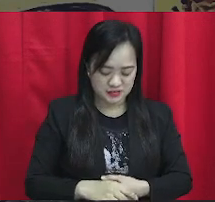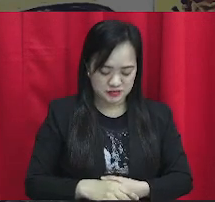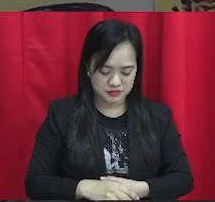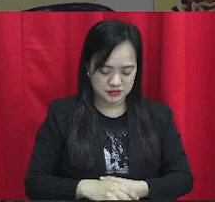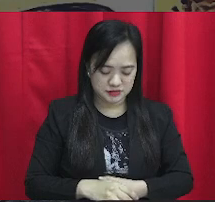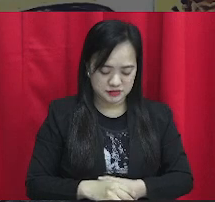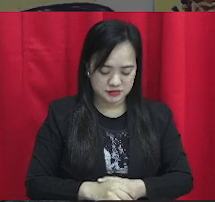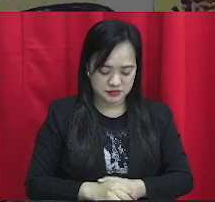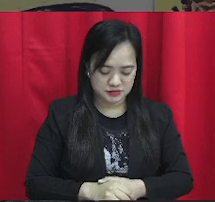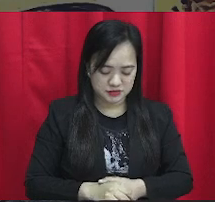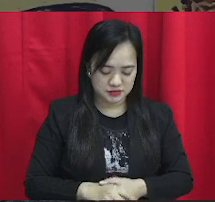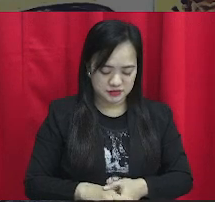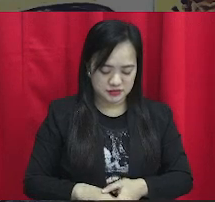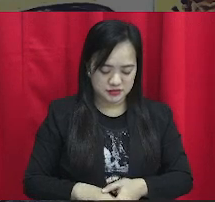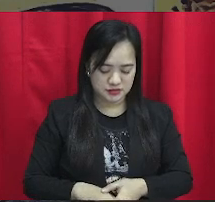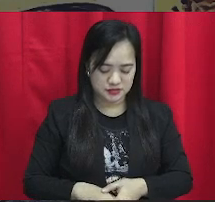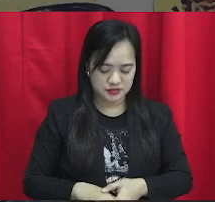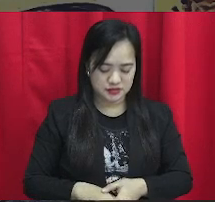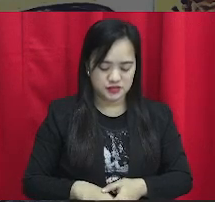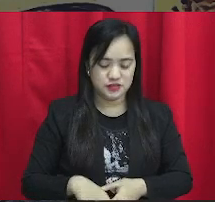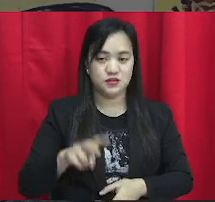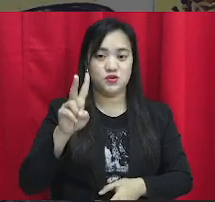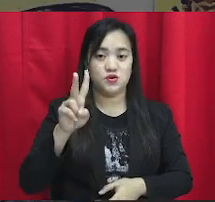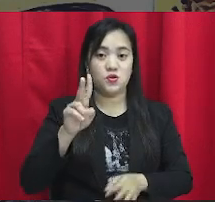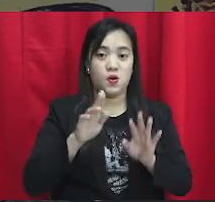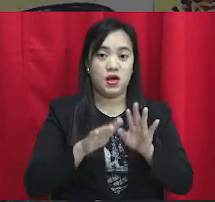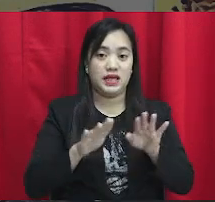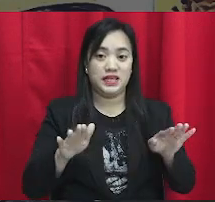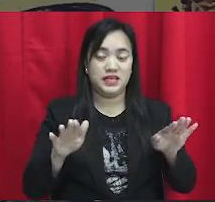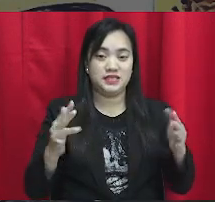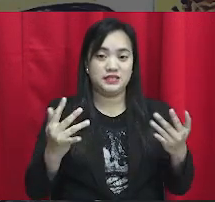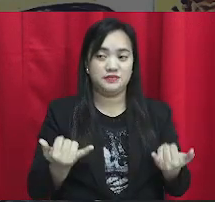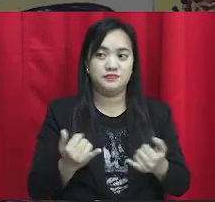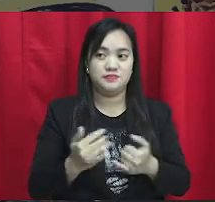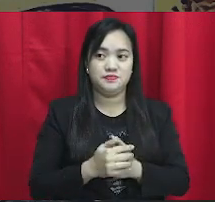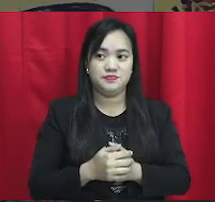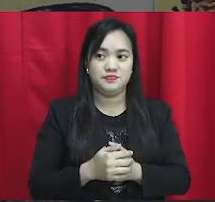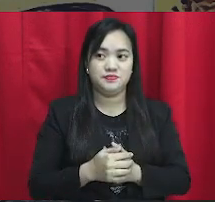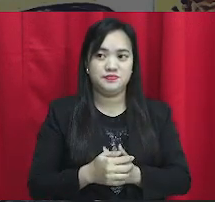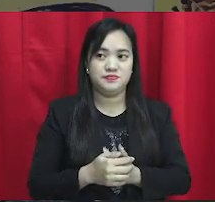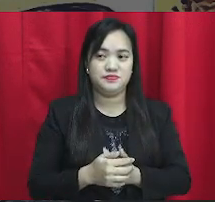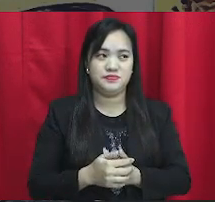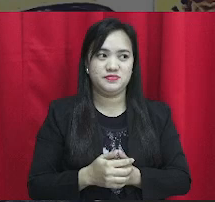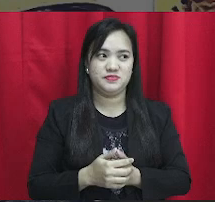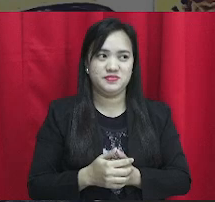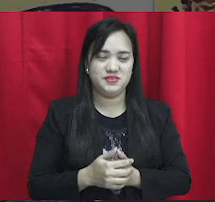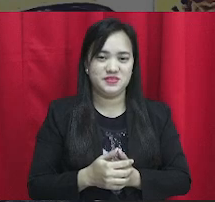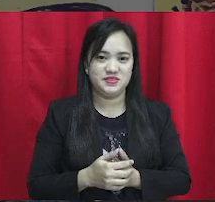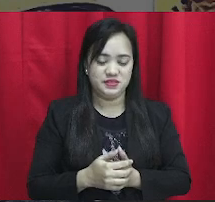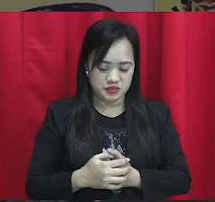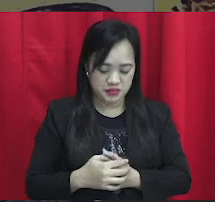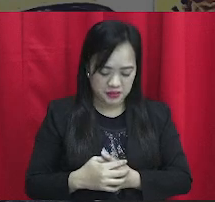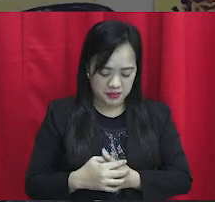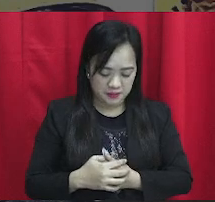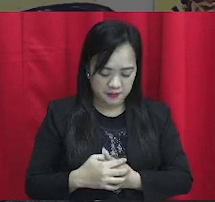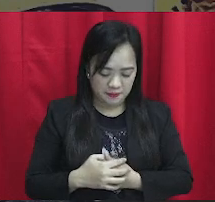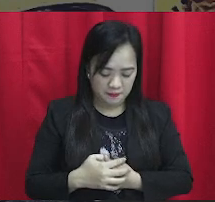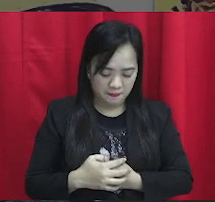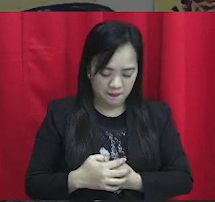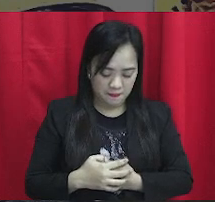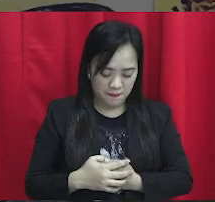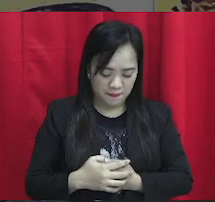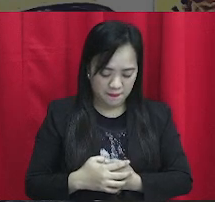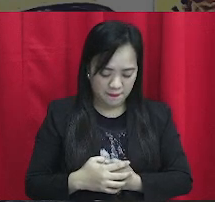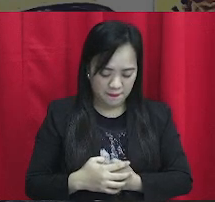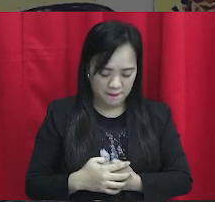pong anak nyo, nanay? Dalawa po. Dalawa? Wow. Oy! Wow, ginagawa mo dyan. Ba't